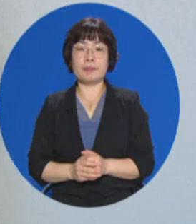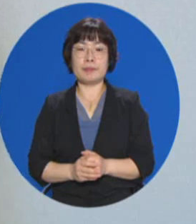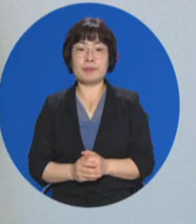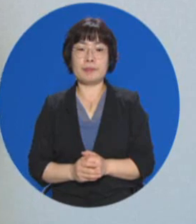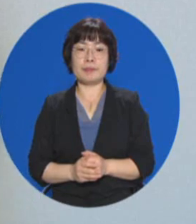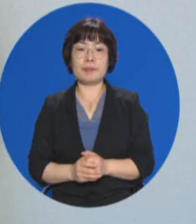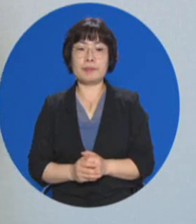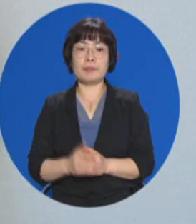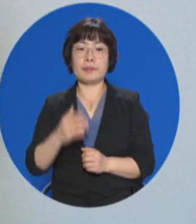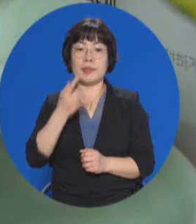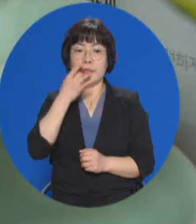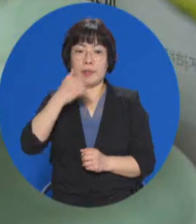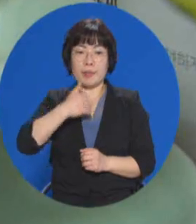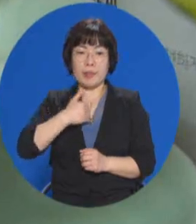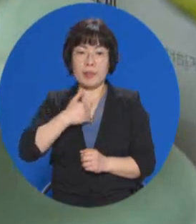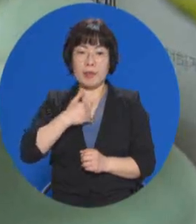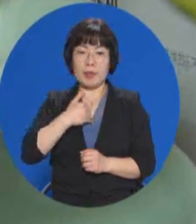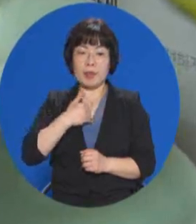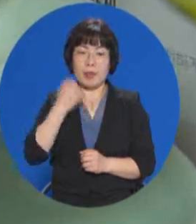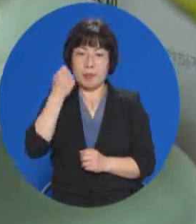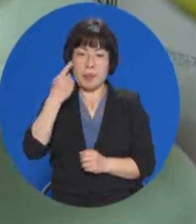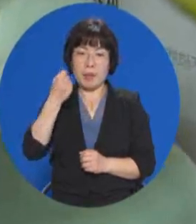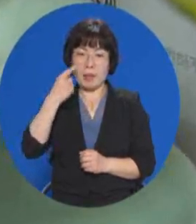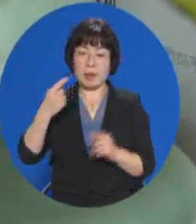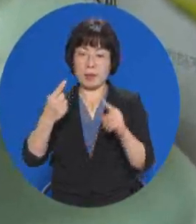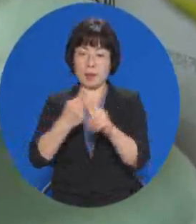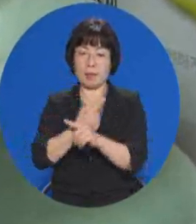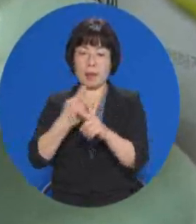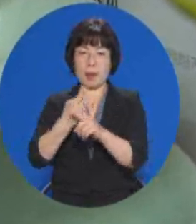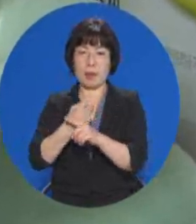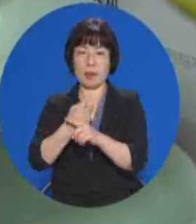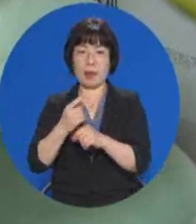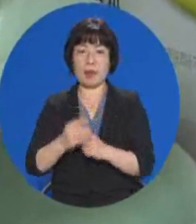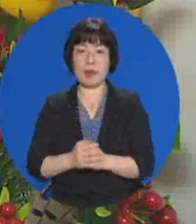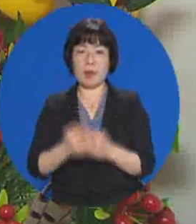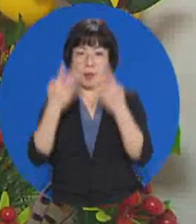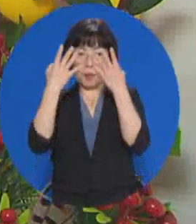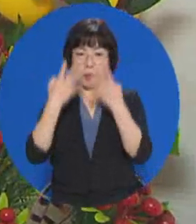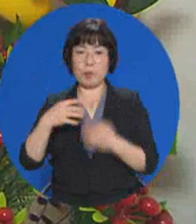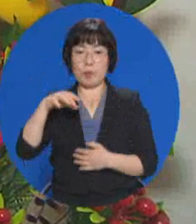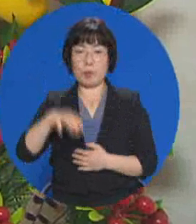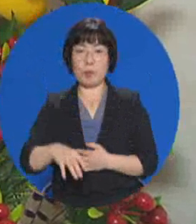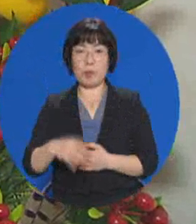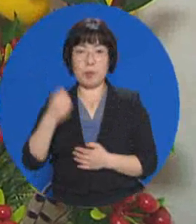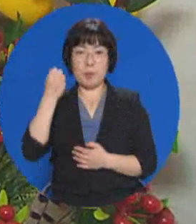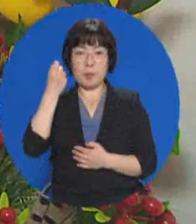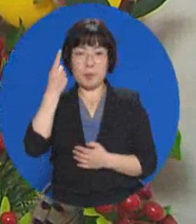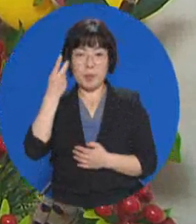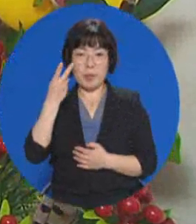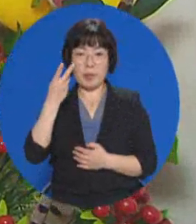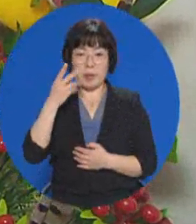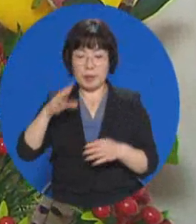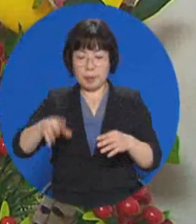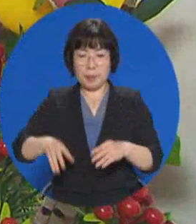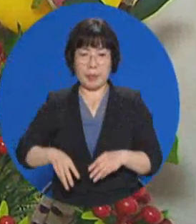나는 내가 이렇게 달달이 바꿔서나 교도소 맨날